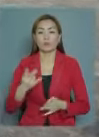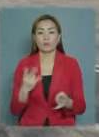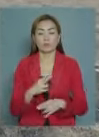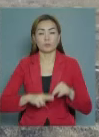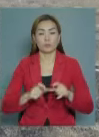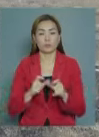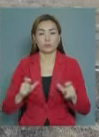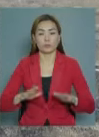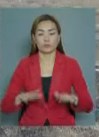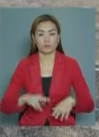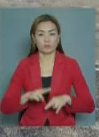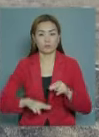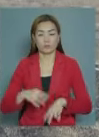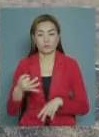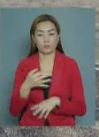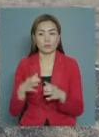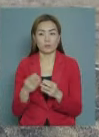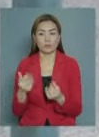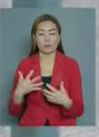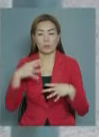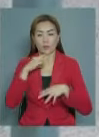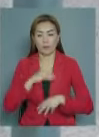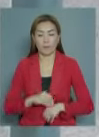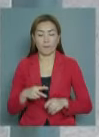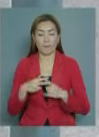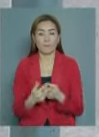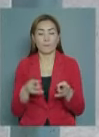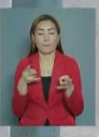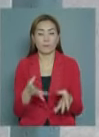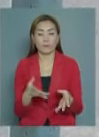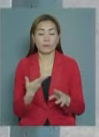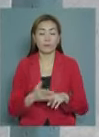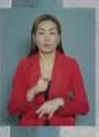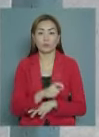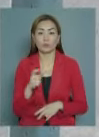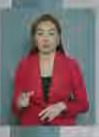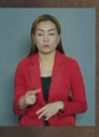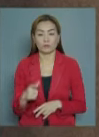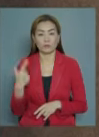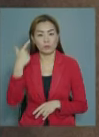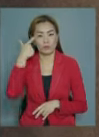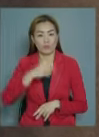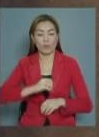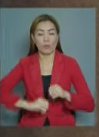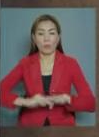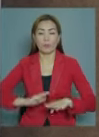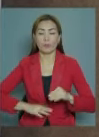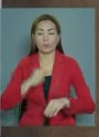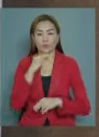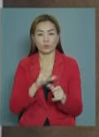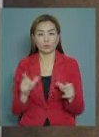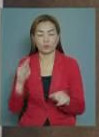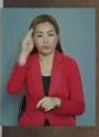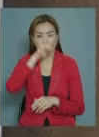тұратын білім ордасының құрылысын мердігер мекеме жарты жолда тастап кеткен. Ал тұрғындар болса, білікті кадрлармен жасақталған